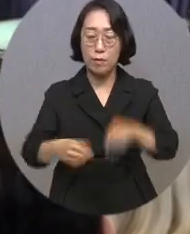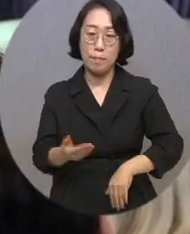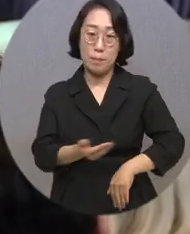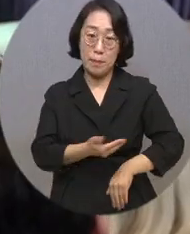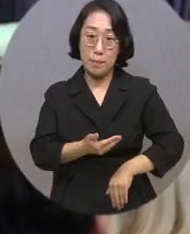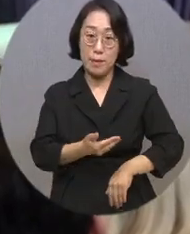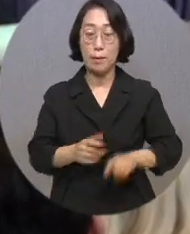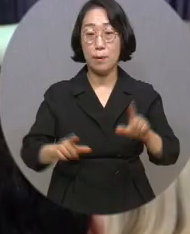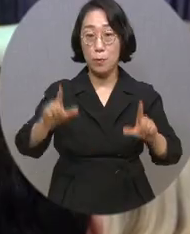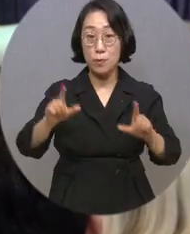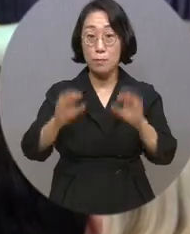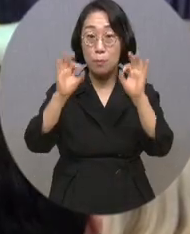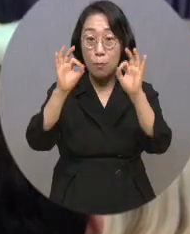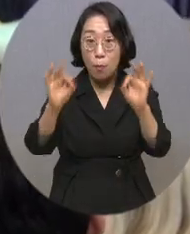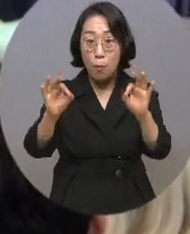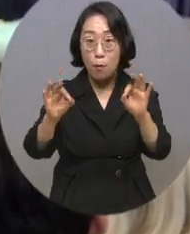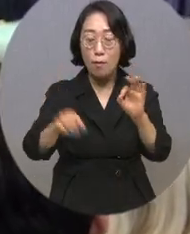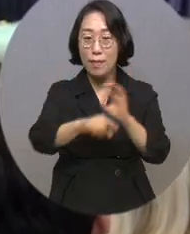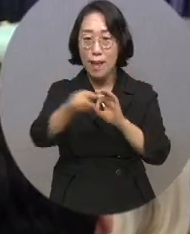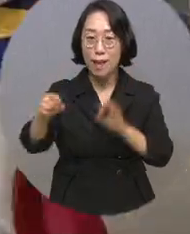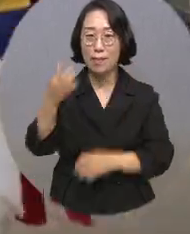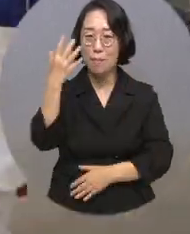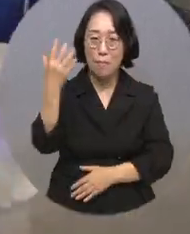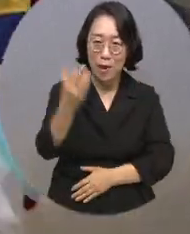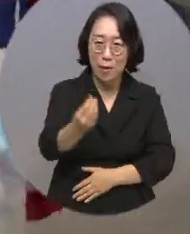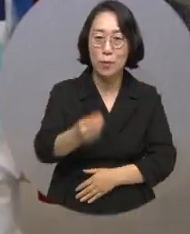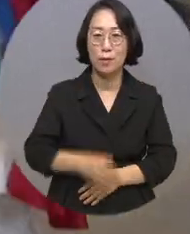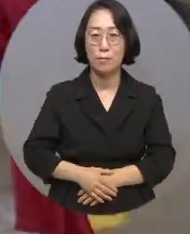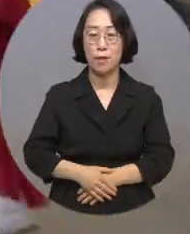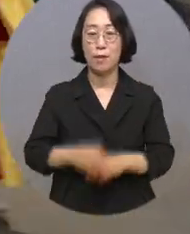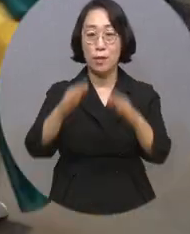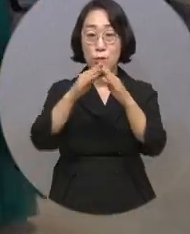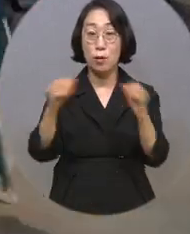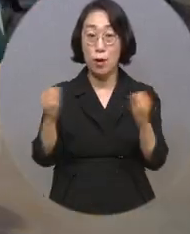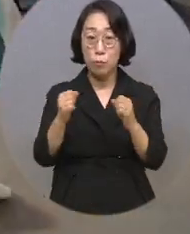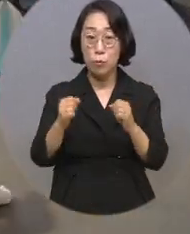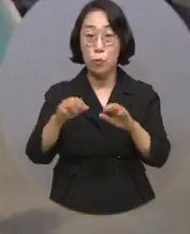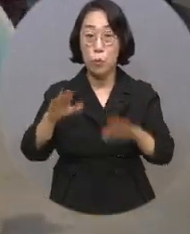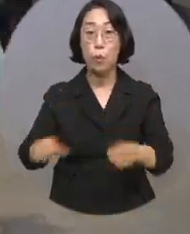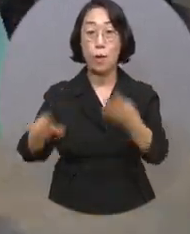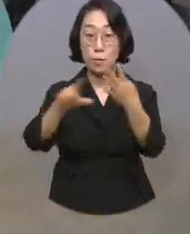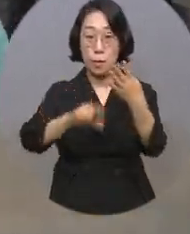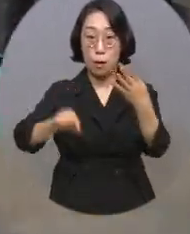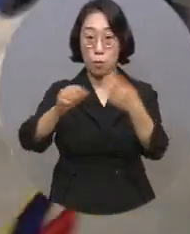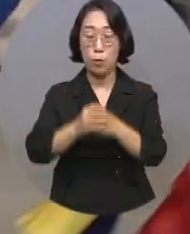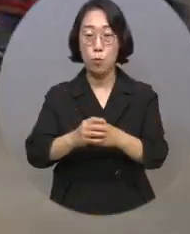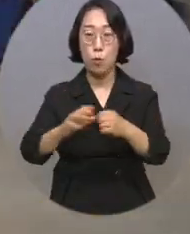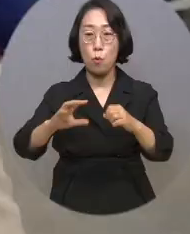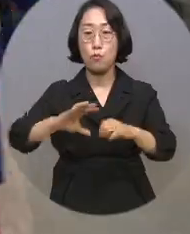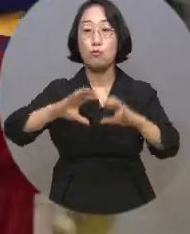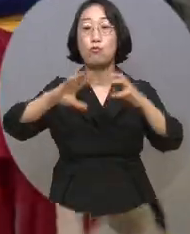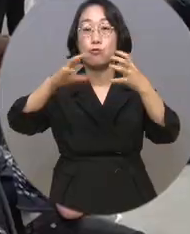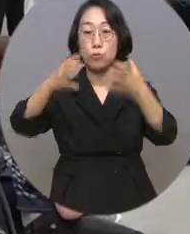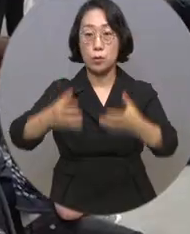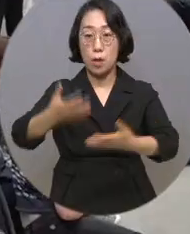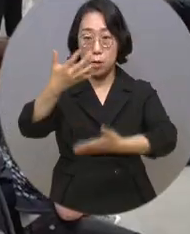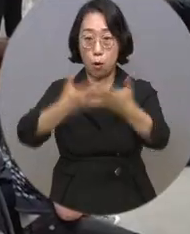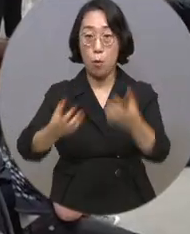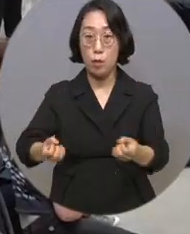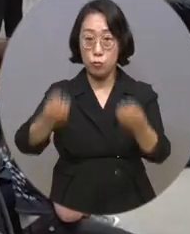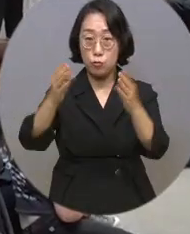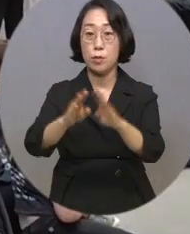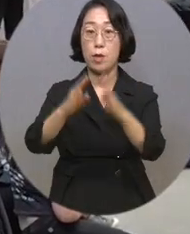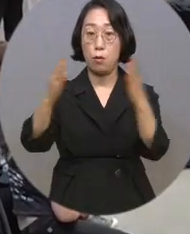얻으며 전북의 매력에 심취됐습니다. 전라북도는 올 4월에도 국제영화제를 개최하는 등 여러